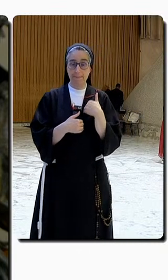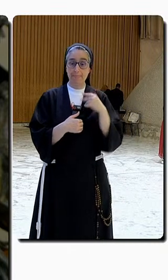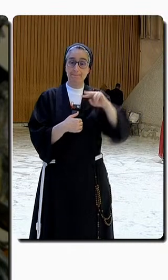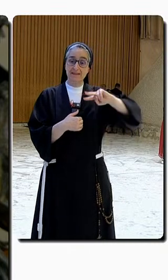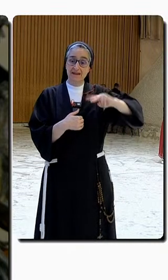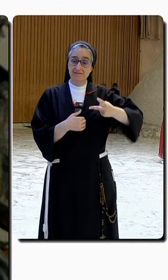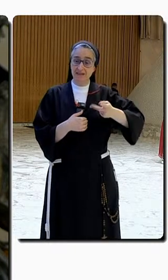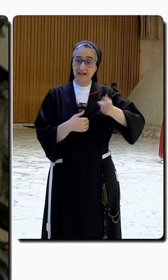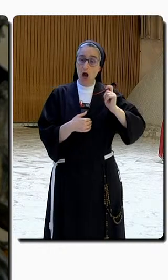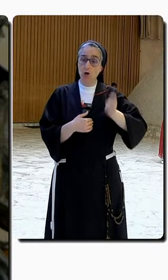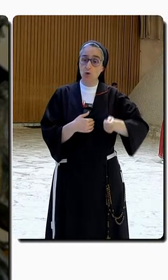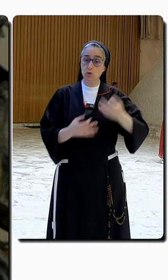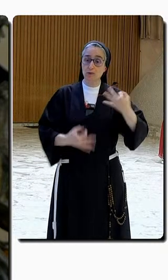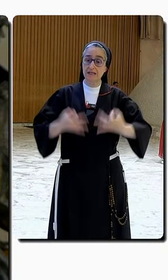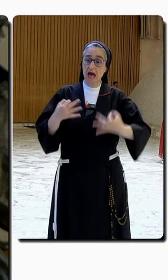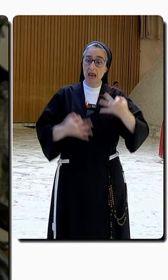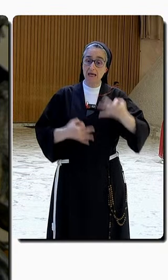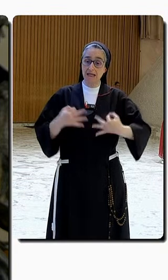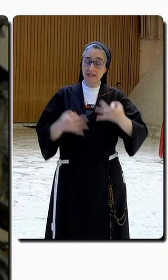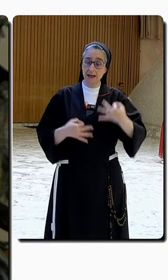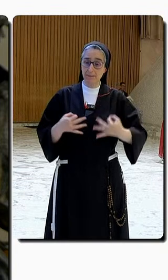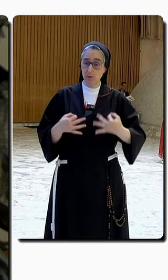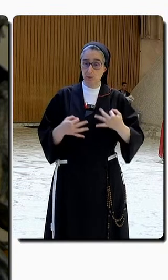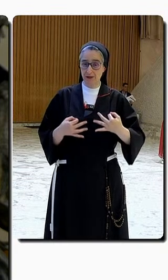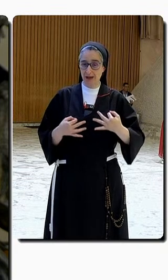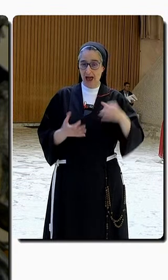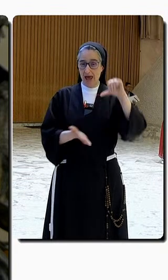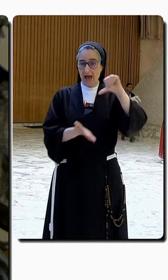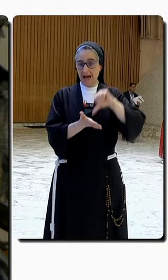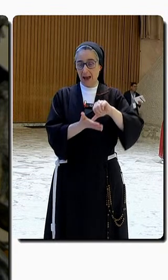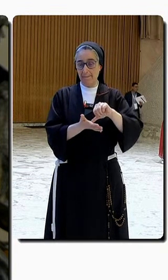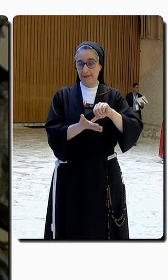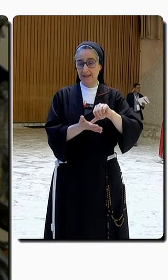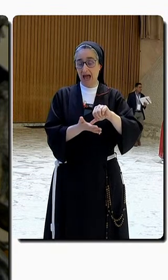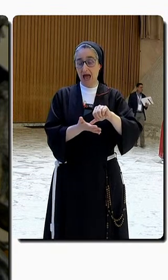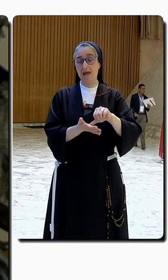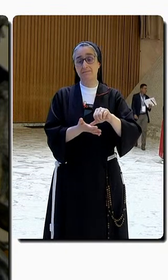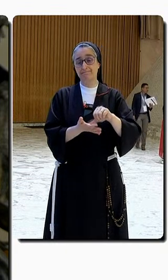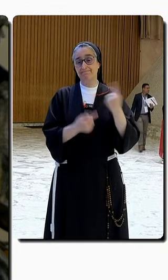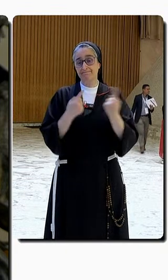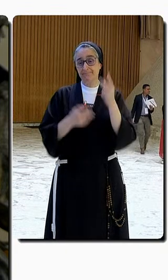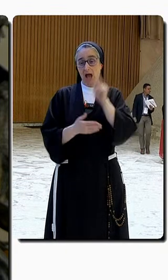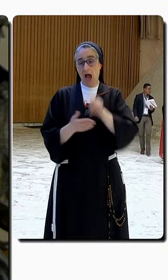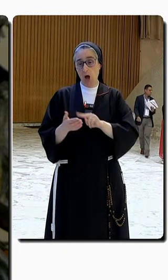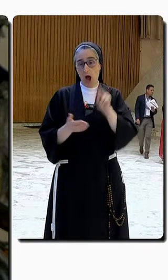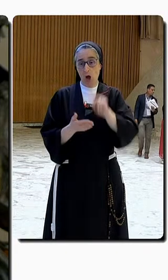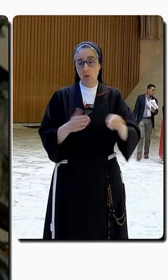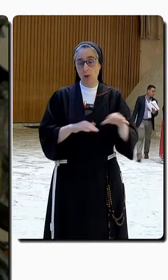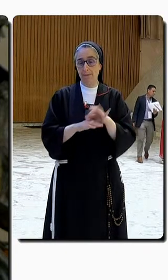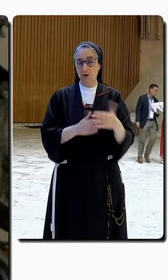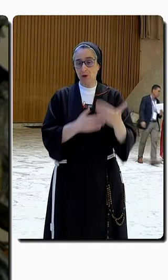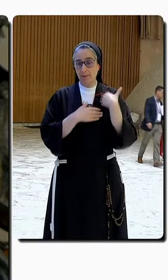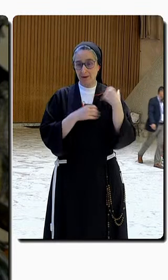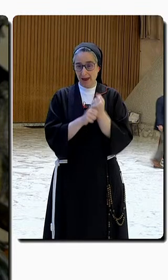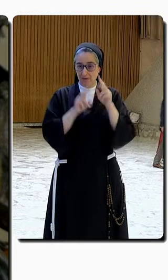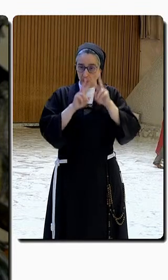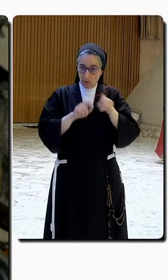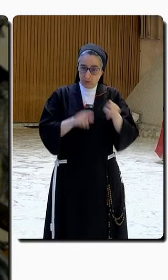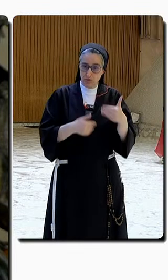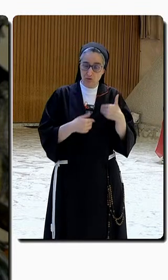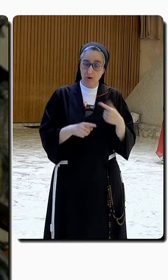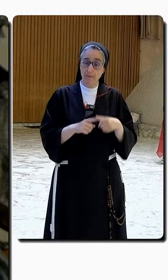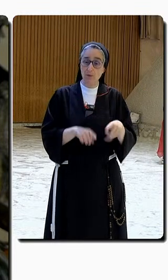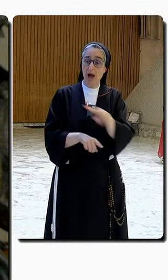vicario giudiziale nel Tribunale Metropolitano di Riga, dove esamina casi di nullità matrimoniale, ed è